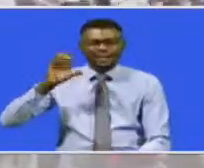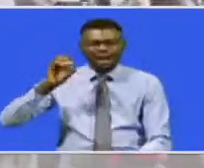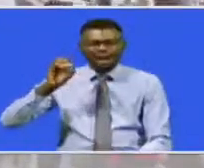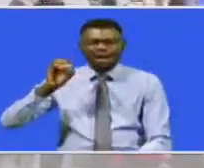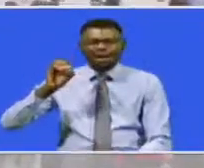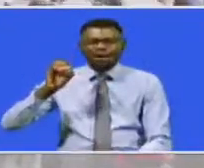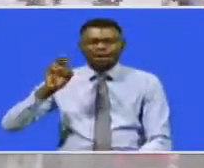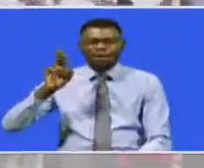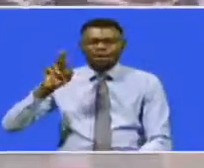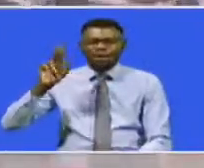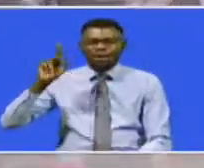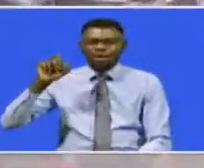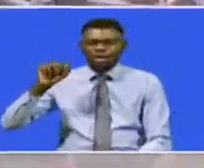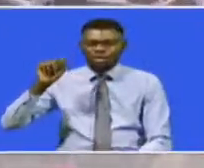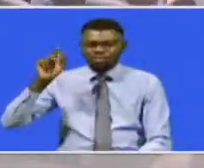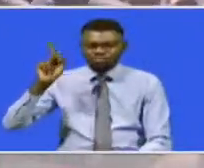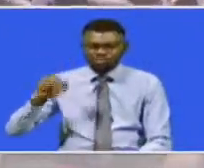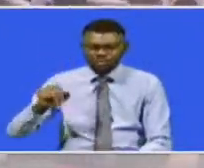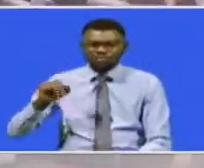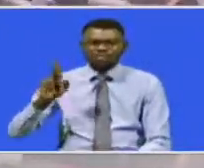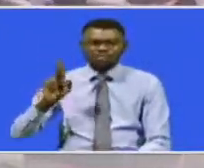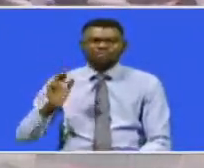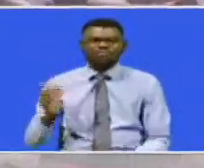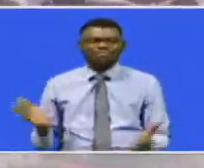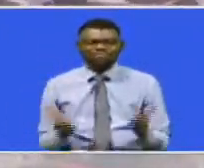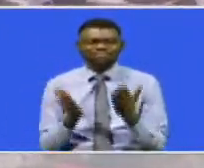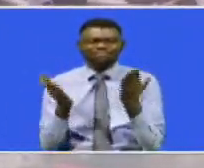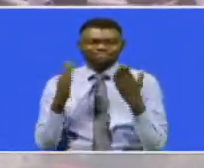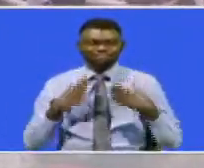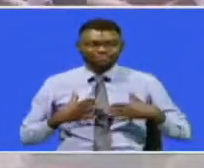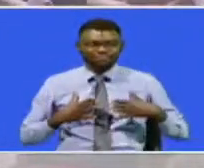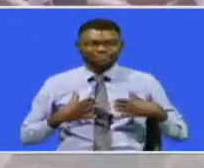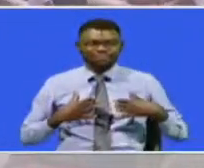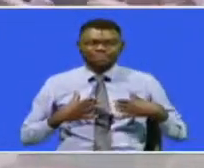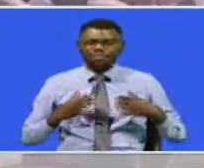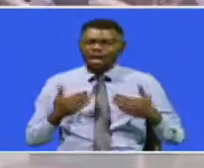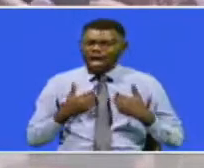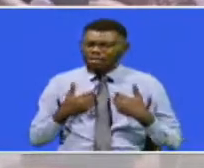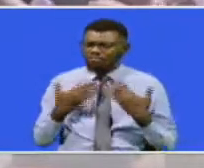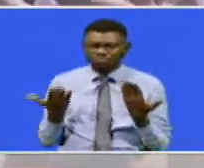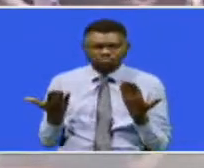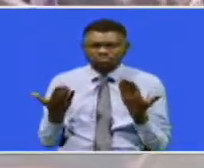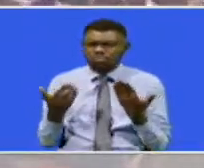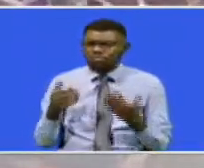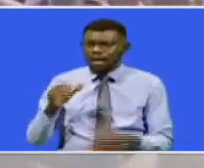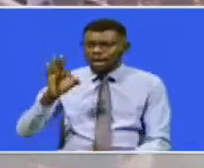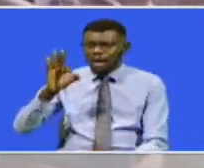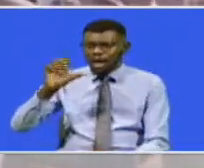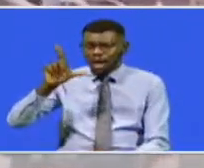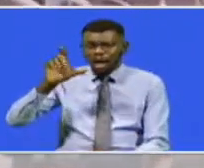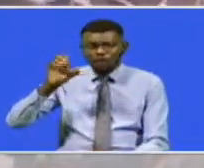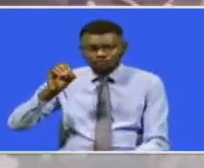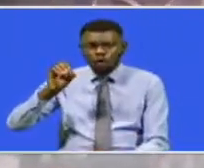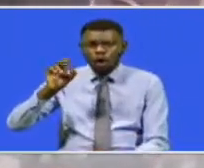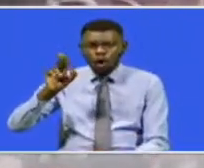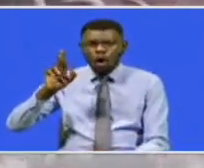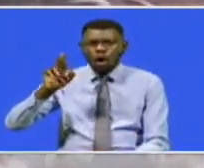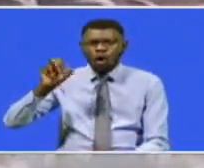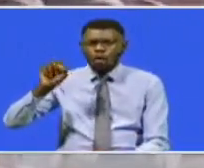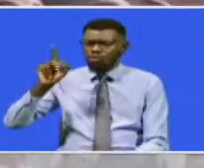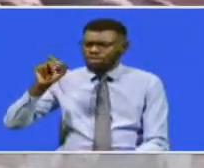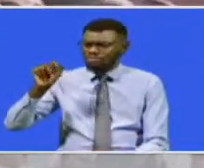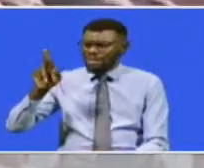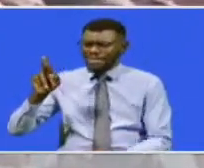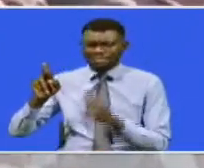kaunti Elgeyo Marakwet. Chini iko fluorspar ambaye inalala. Ile giant ambaye